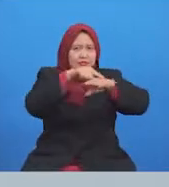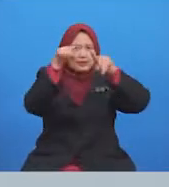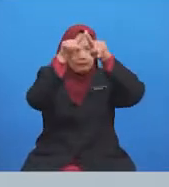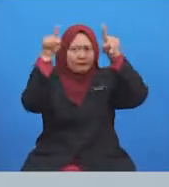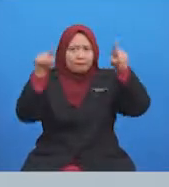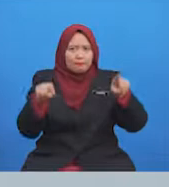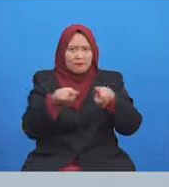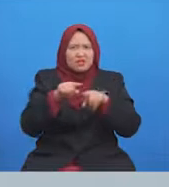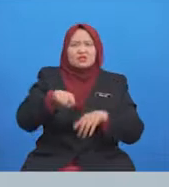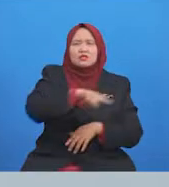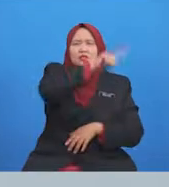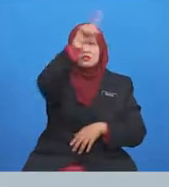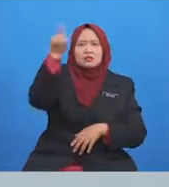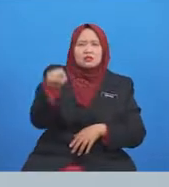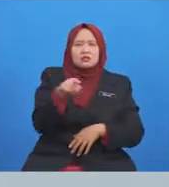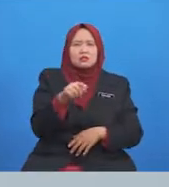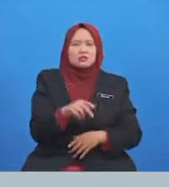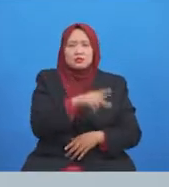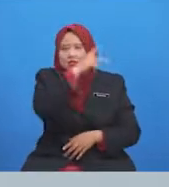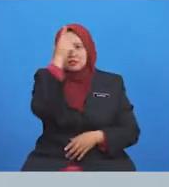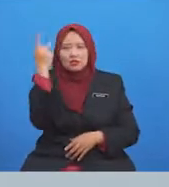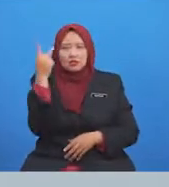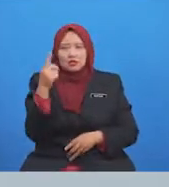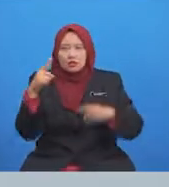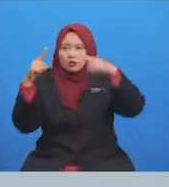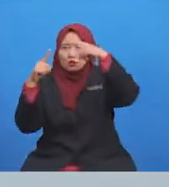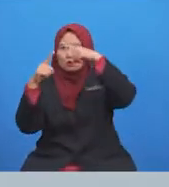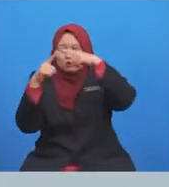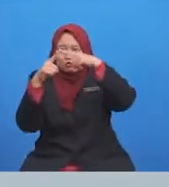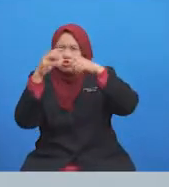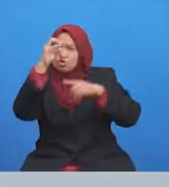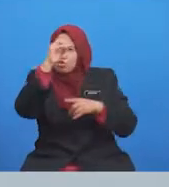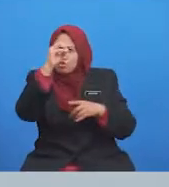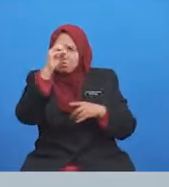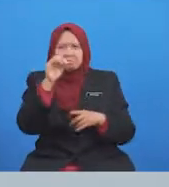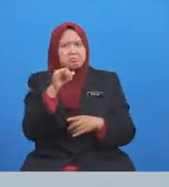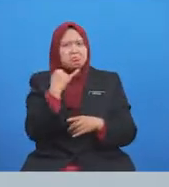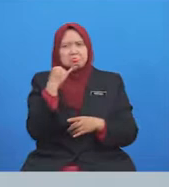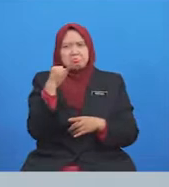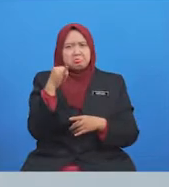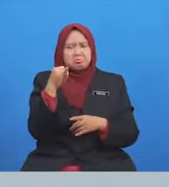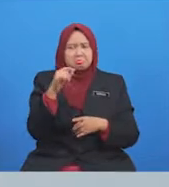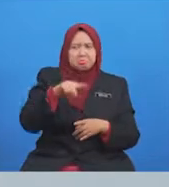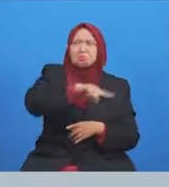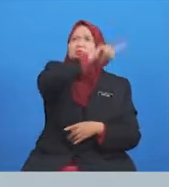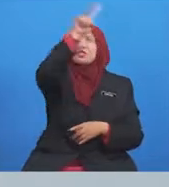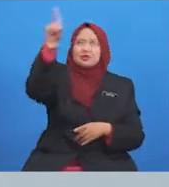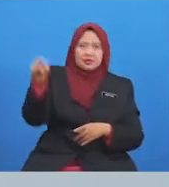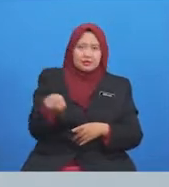kerana bucu O tidak terletak pada lilitan bulatan. Contoh yang